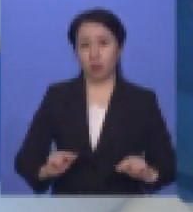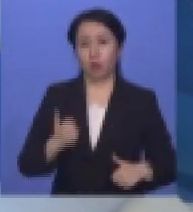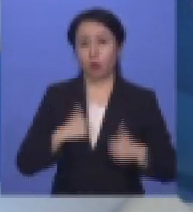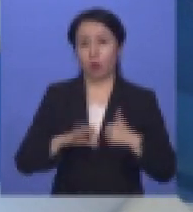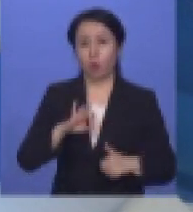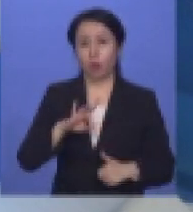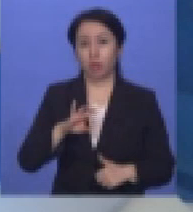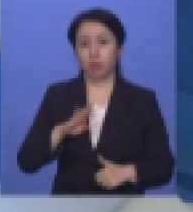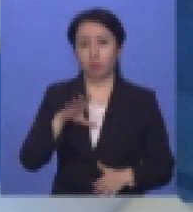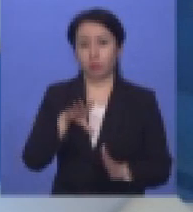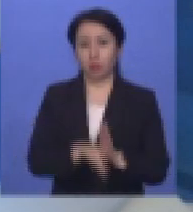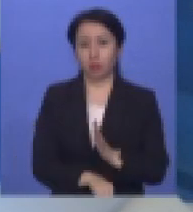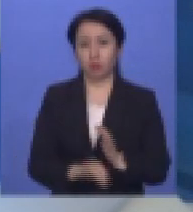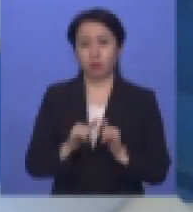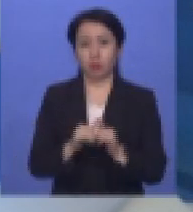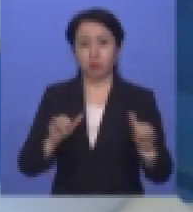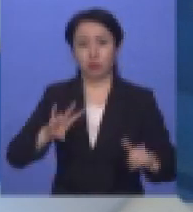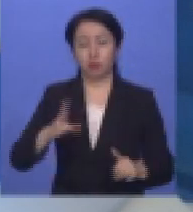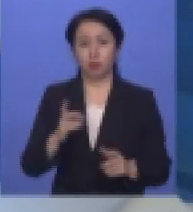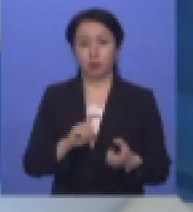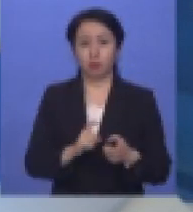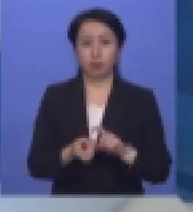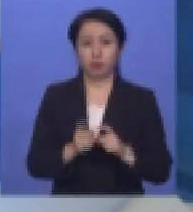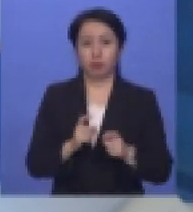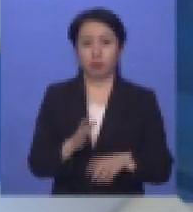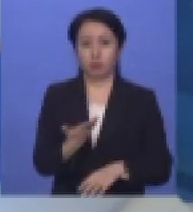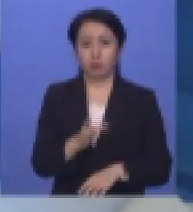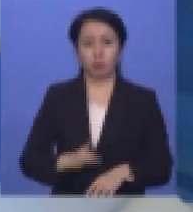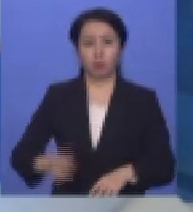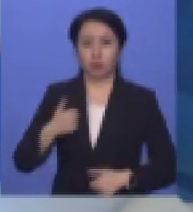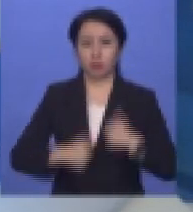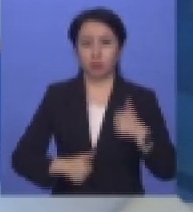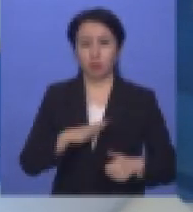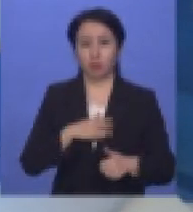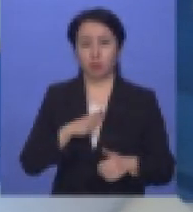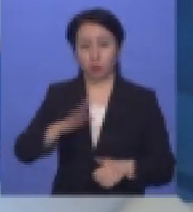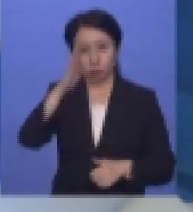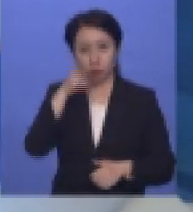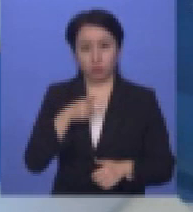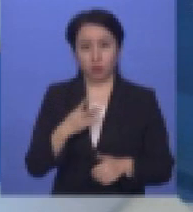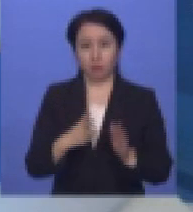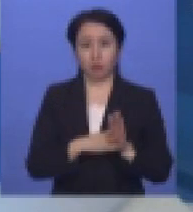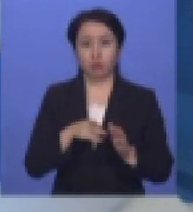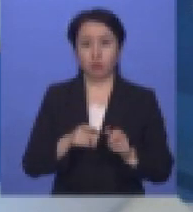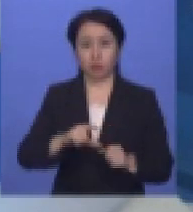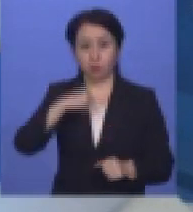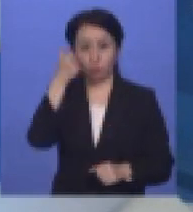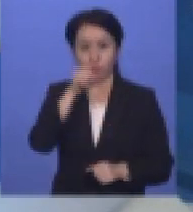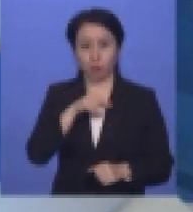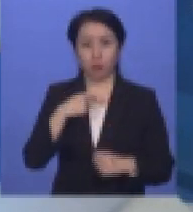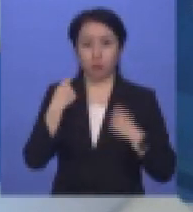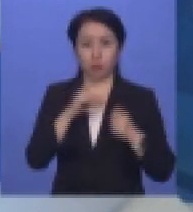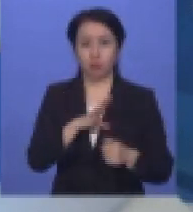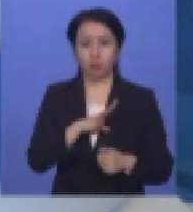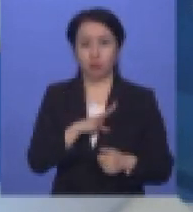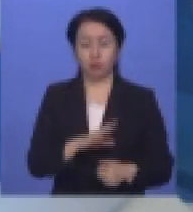Руслана Уркешева, внесшего вклад в развитие национальной борьбы в нашем регионе. На состязаниях среди юношей 2009-2011 годов